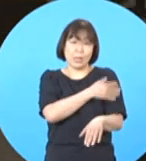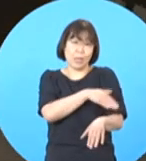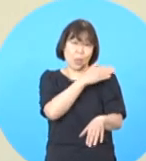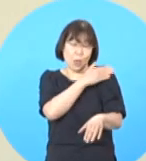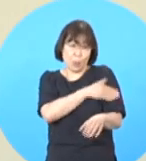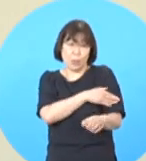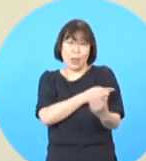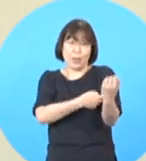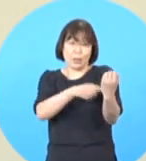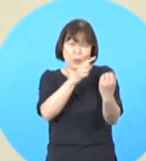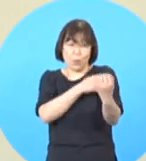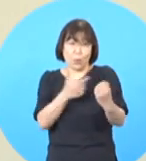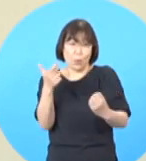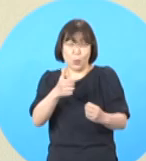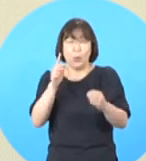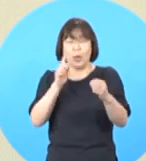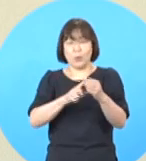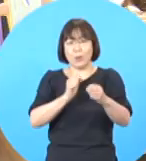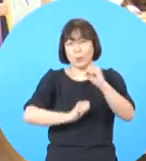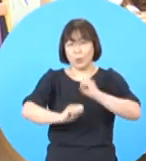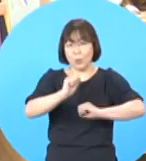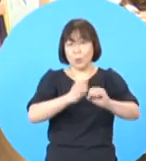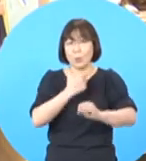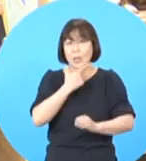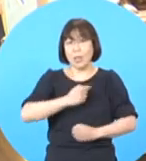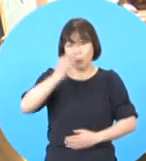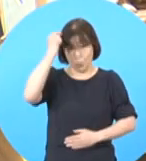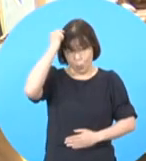向けしっかりと取り組んでまいります。